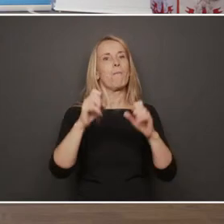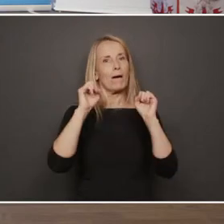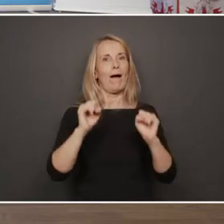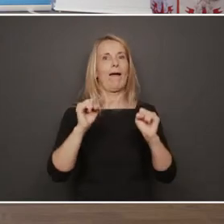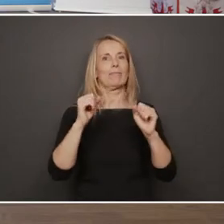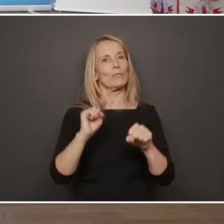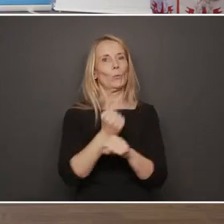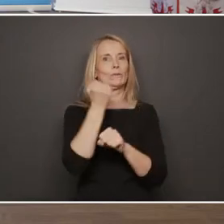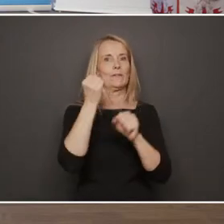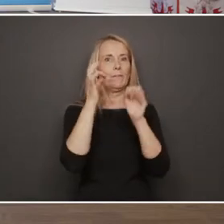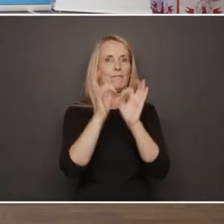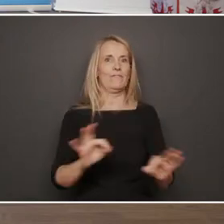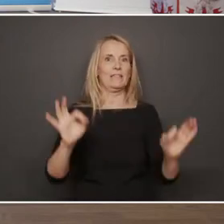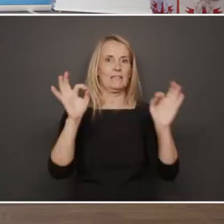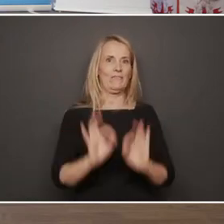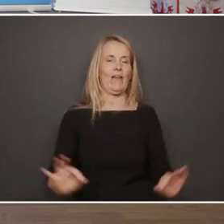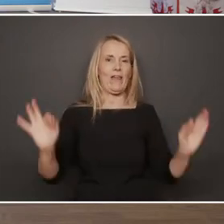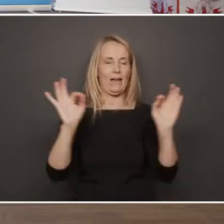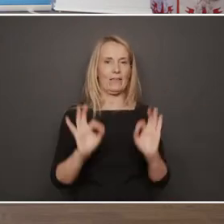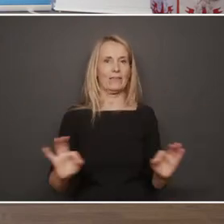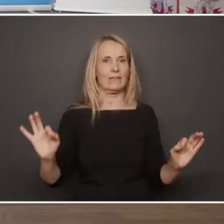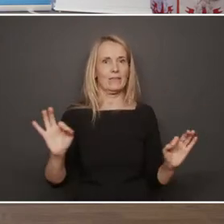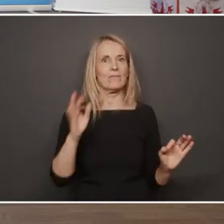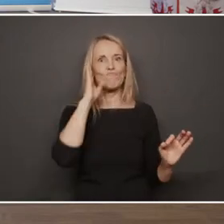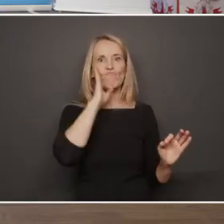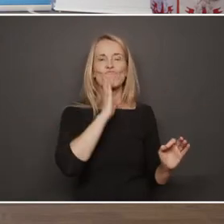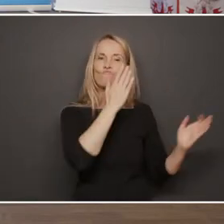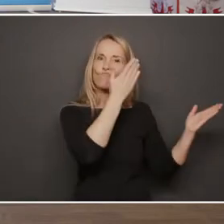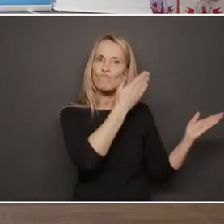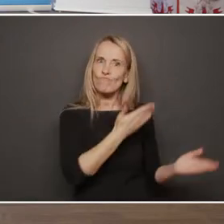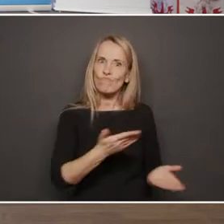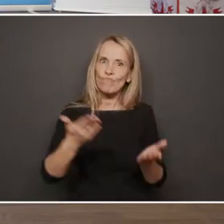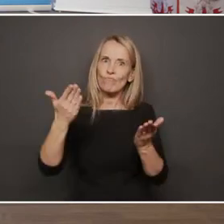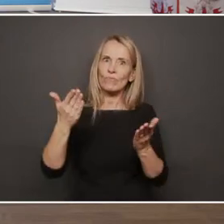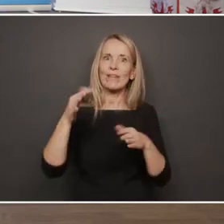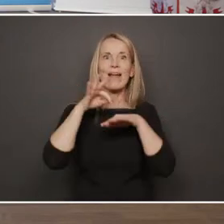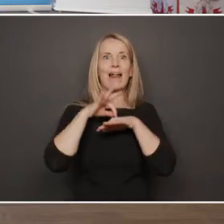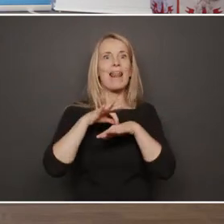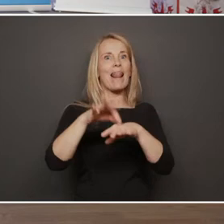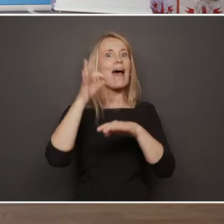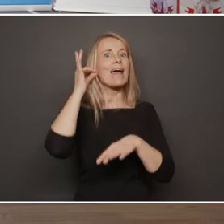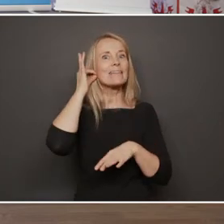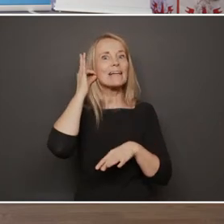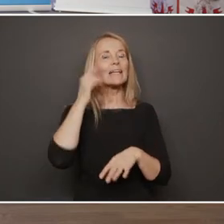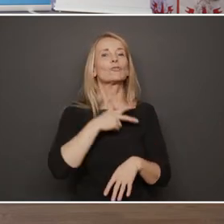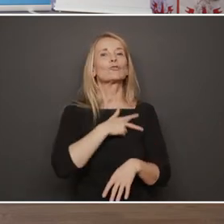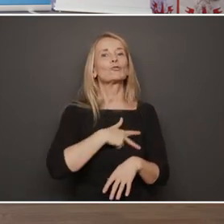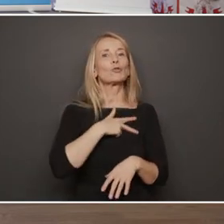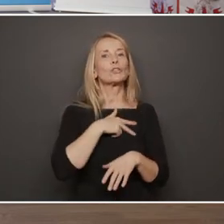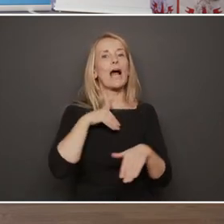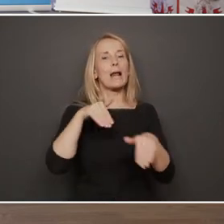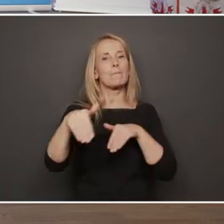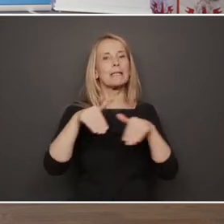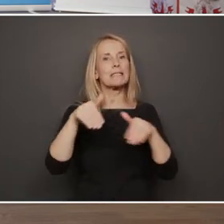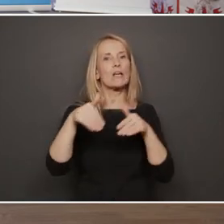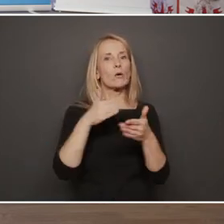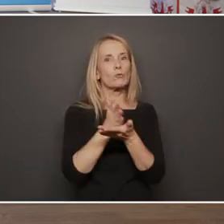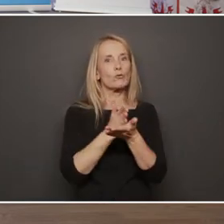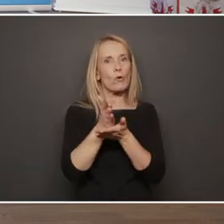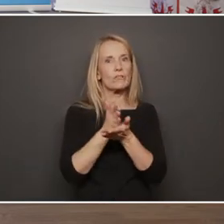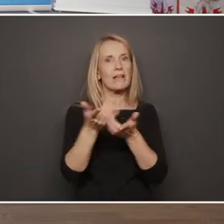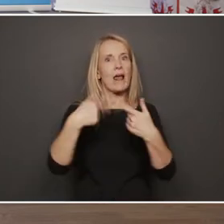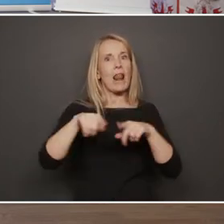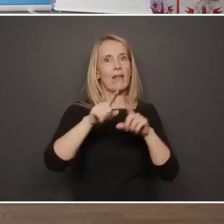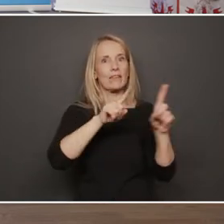Fest feiern können. Ich darf zu mir auf die Bühne bitten, die Leiterin des Sozialministeriums Service Landesstelle